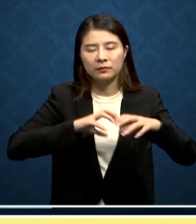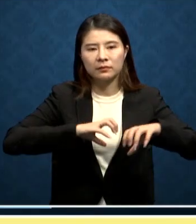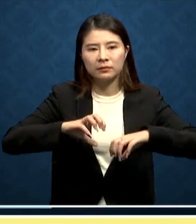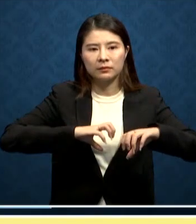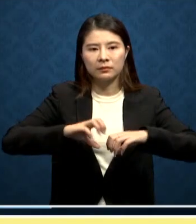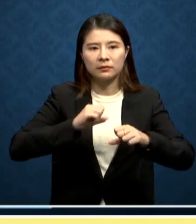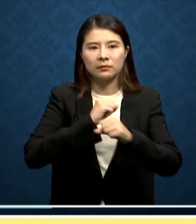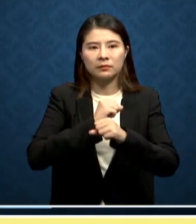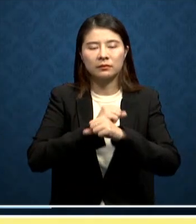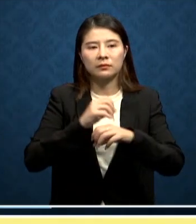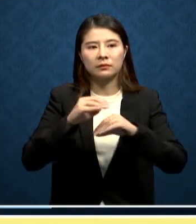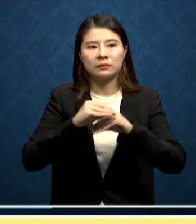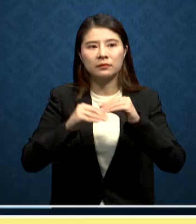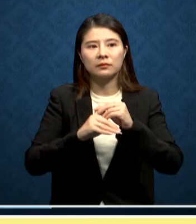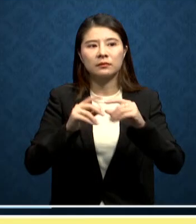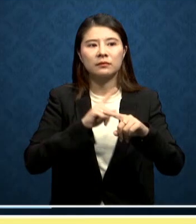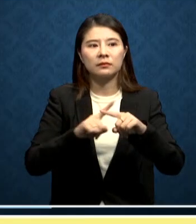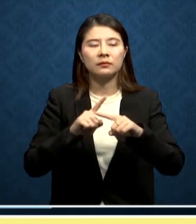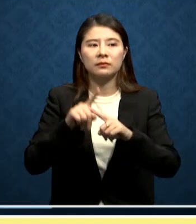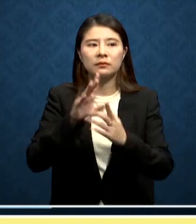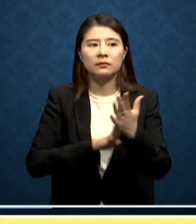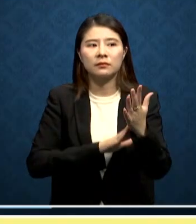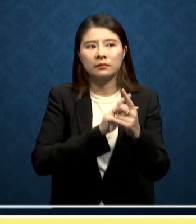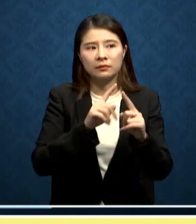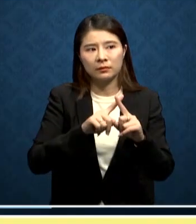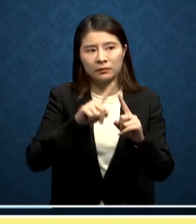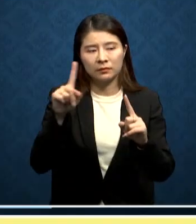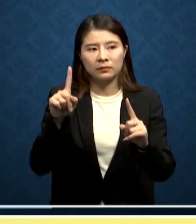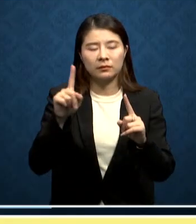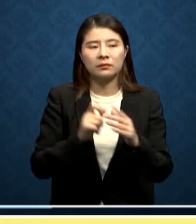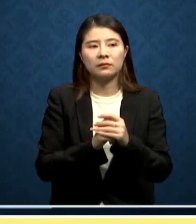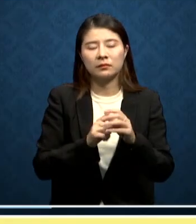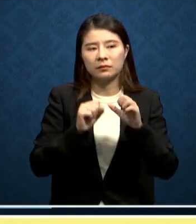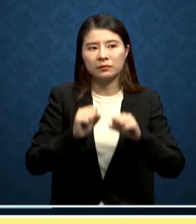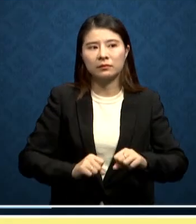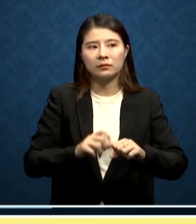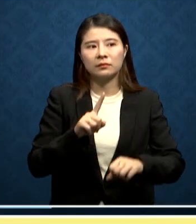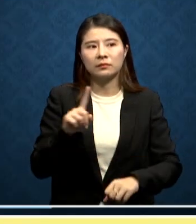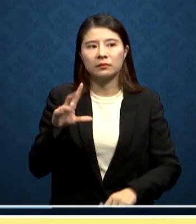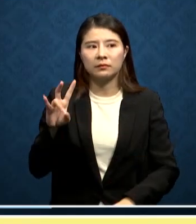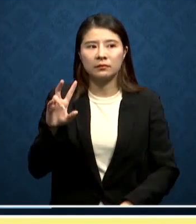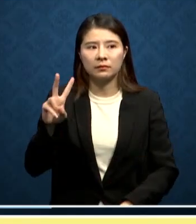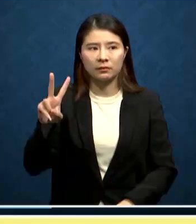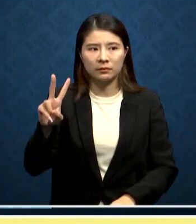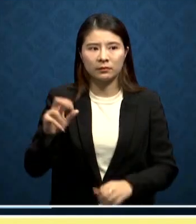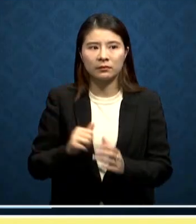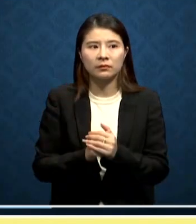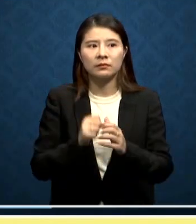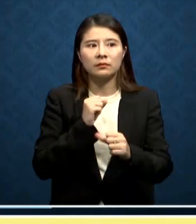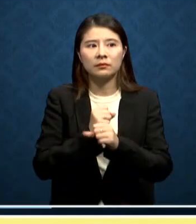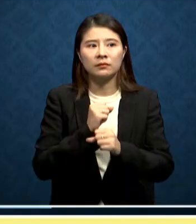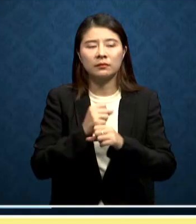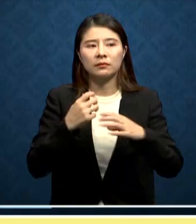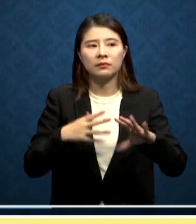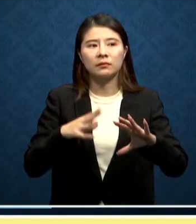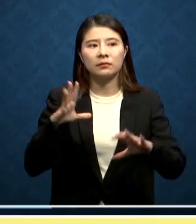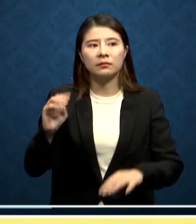เอ่อครครงการนะอย่างเช่นแผนงานที่ 1นะที่อนุมัติไป 172แผนงานเนี่ยดำเนินการแล้วเสร็จ